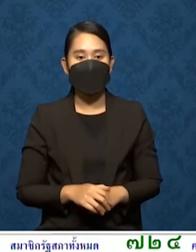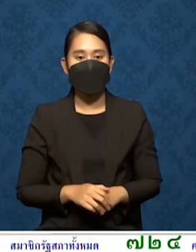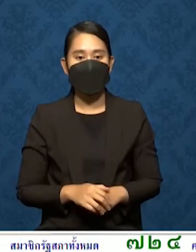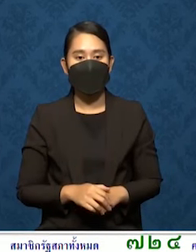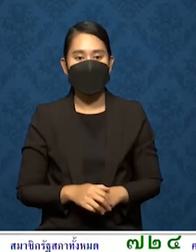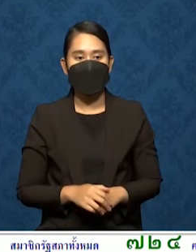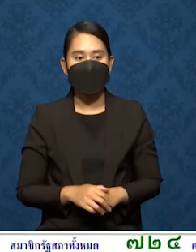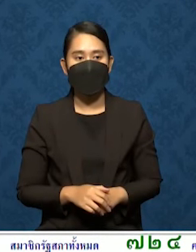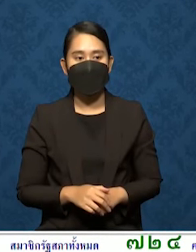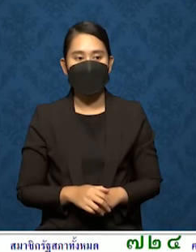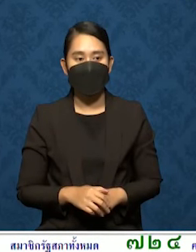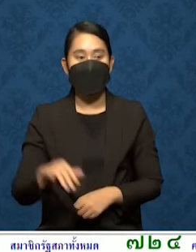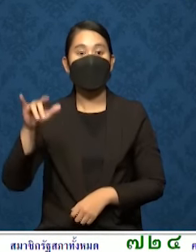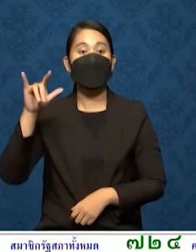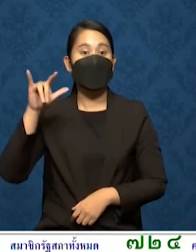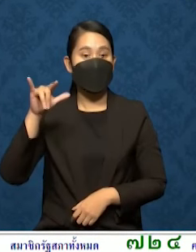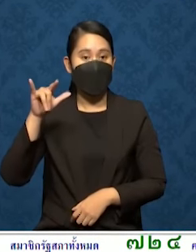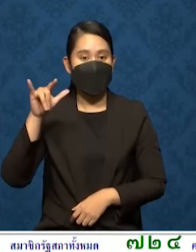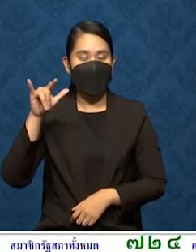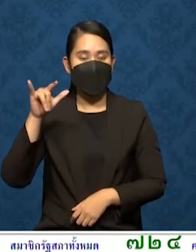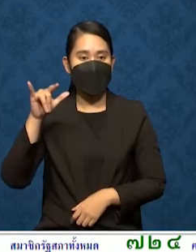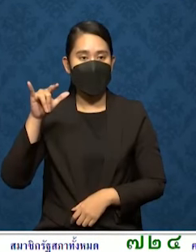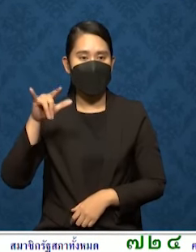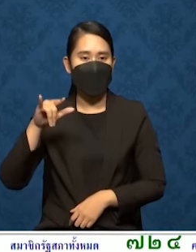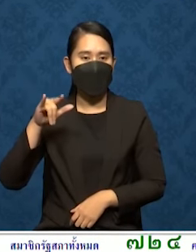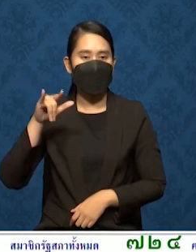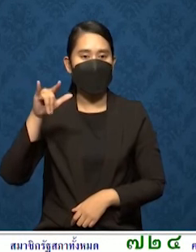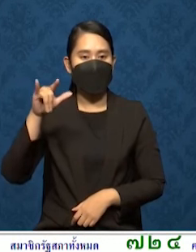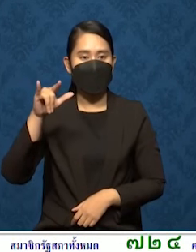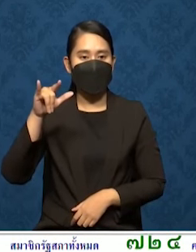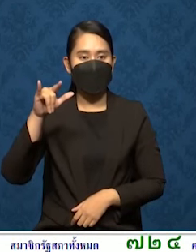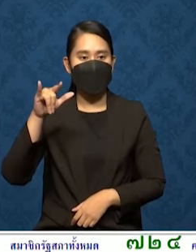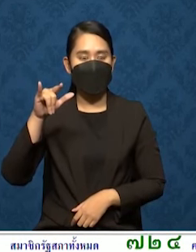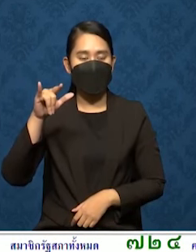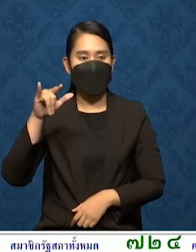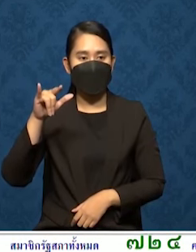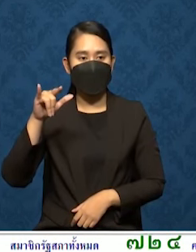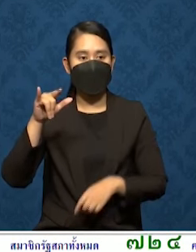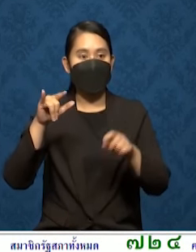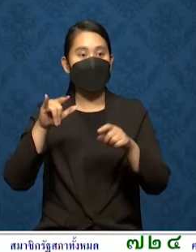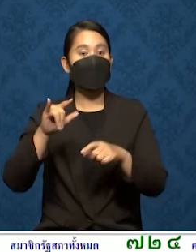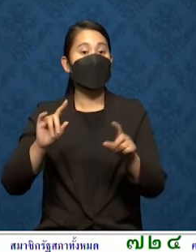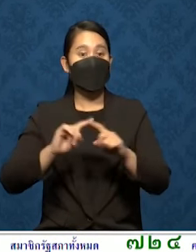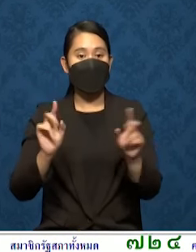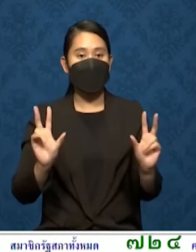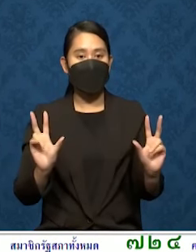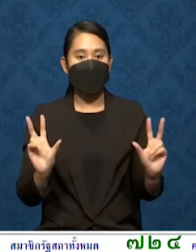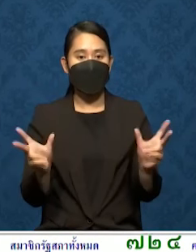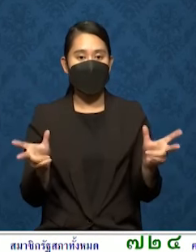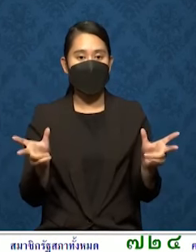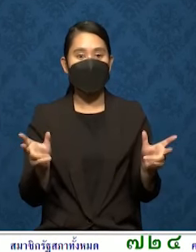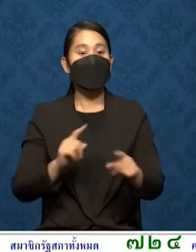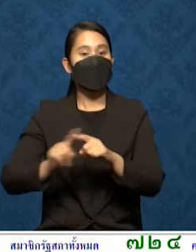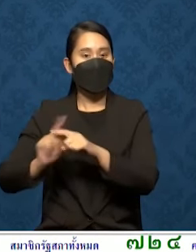ารถนำเครื่องบินที่มีขนาดใหญ่นอกจากเครื่องบินที่มีใบพัดหรือ ATR